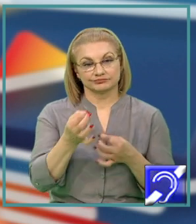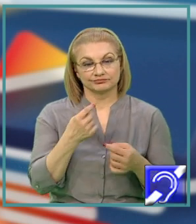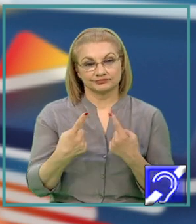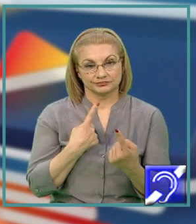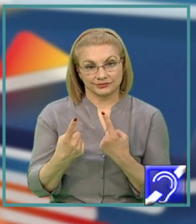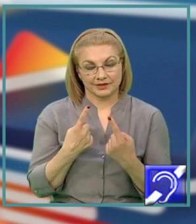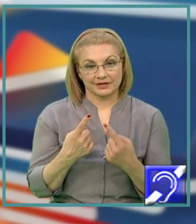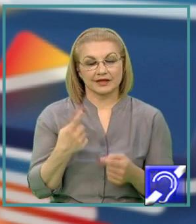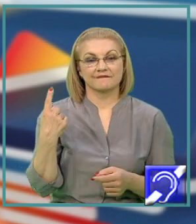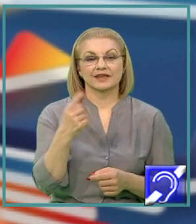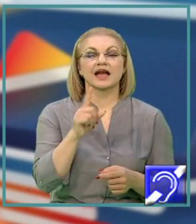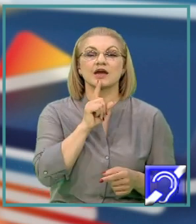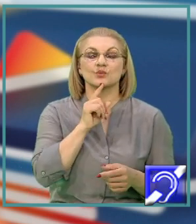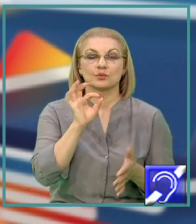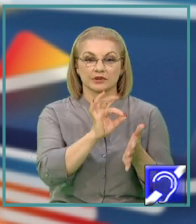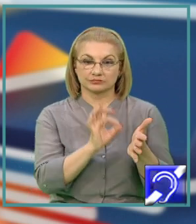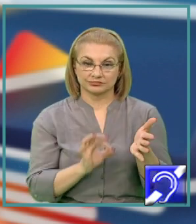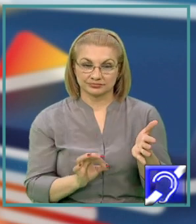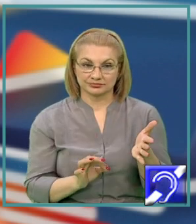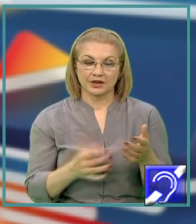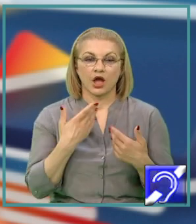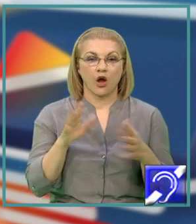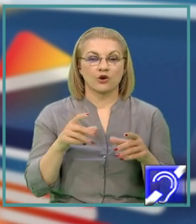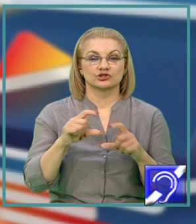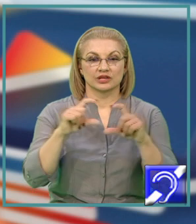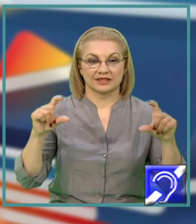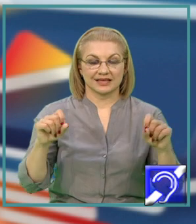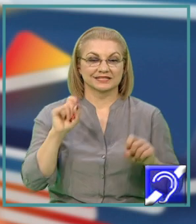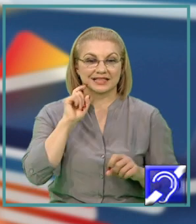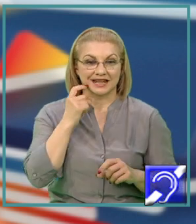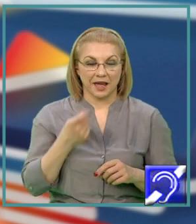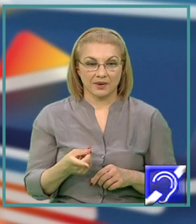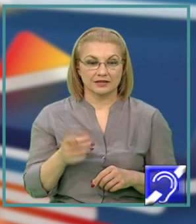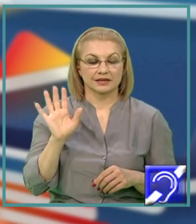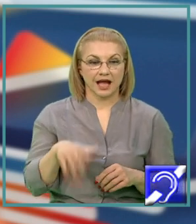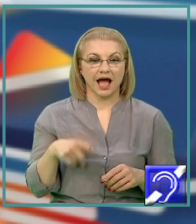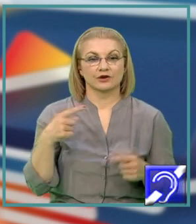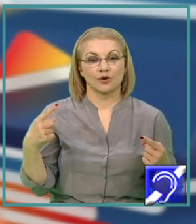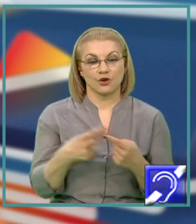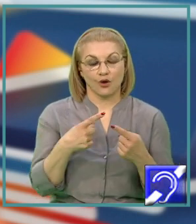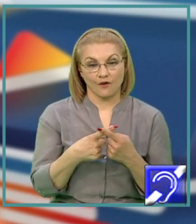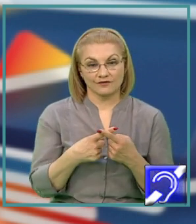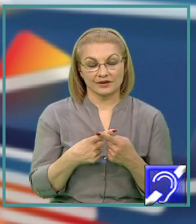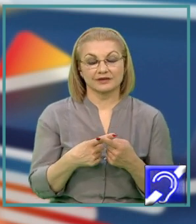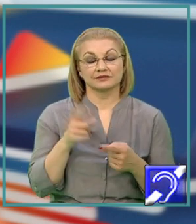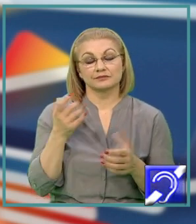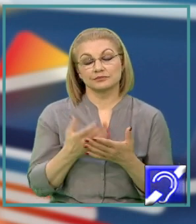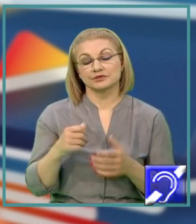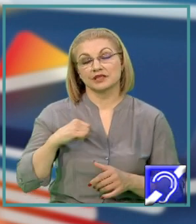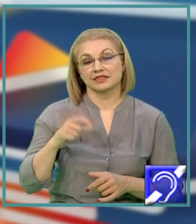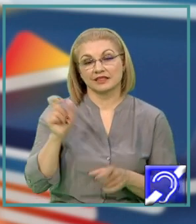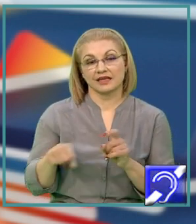fiind precedată de numele unui personaj. Orice text dramatic cuprinde un conflict dramatic principal, gradat de ciocnirea intereselor și